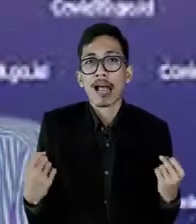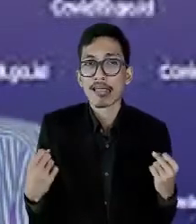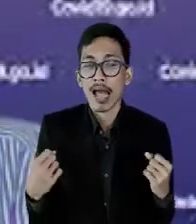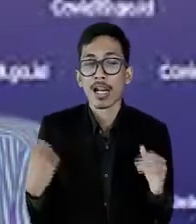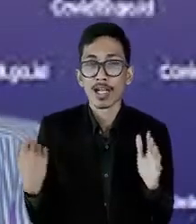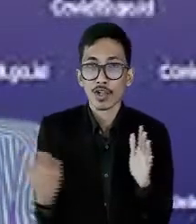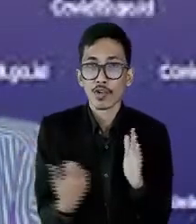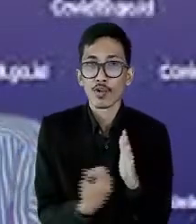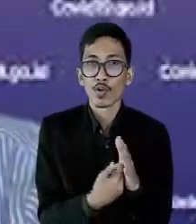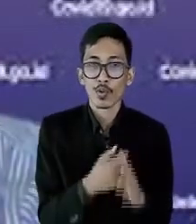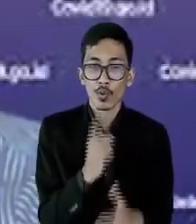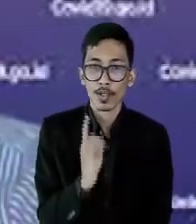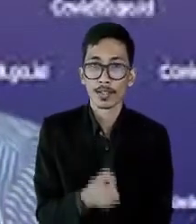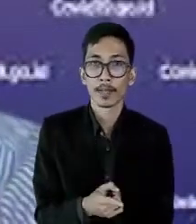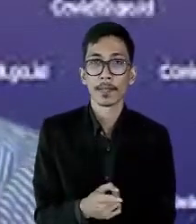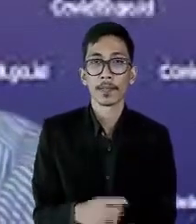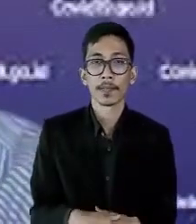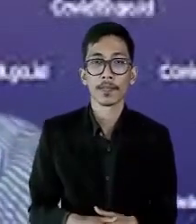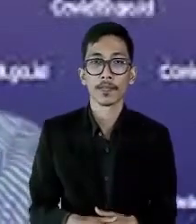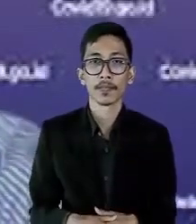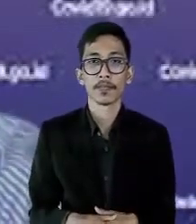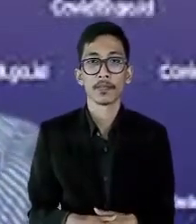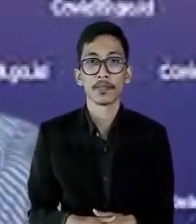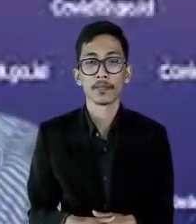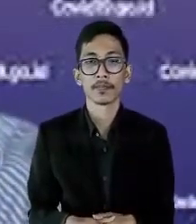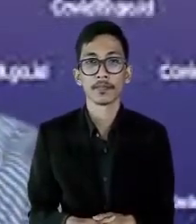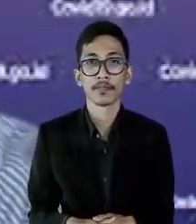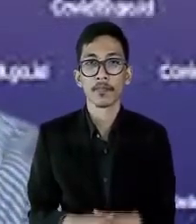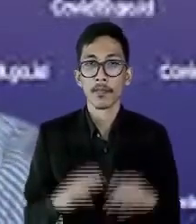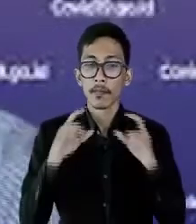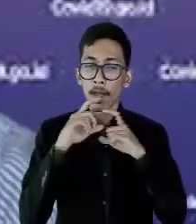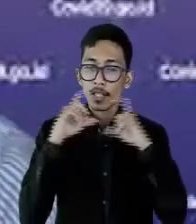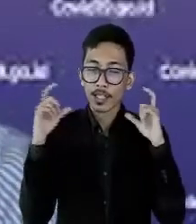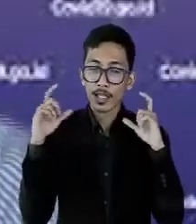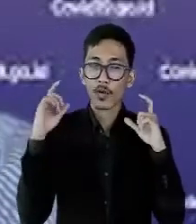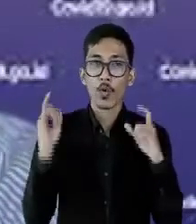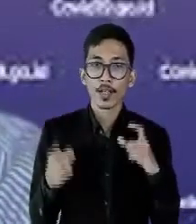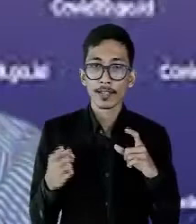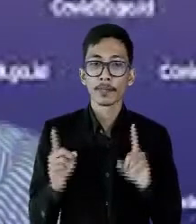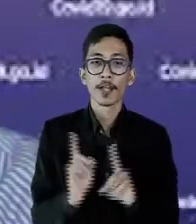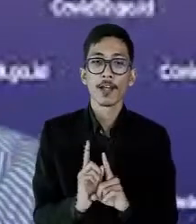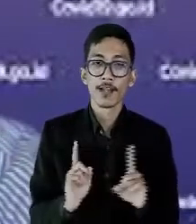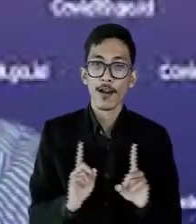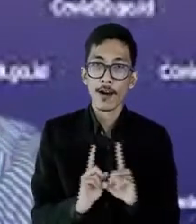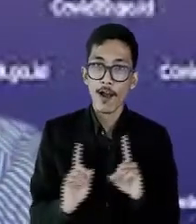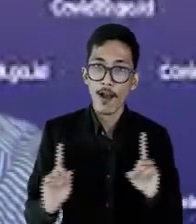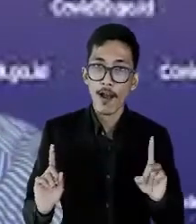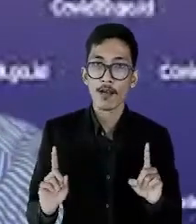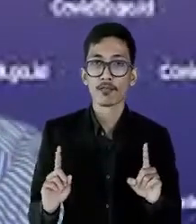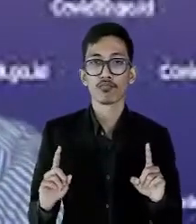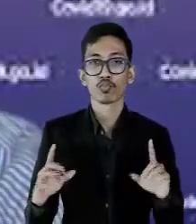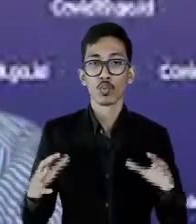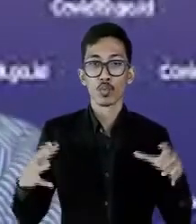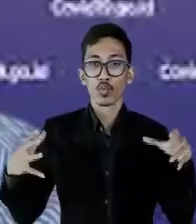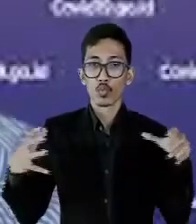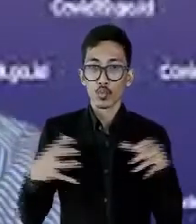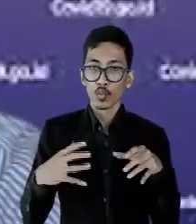itu ditegakkan dan taat untuk memakai masker, terutama menjaga jarak, menghindari